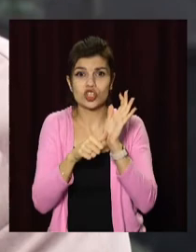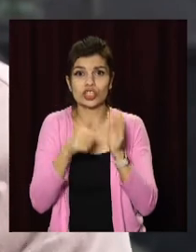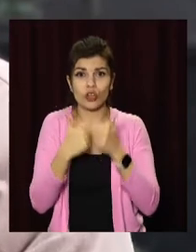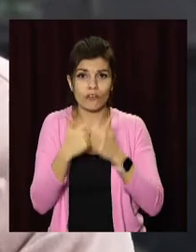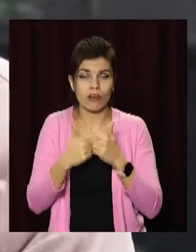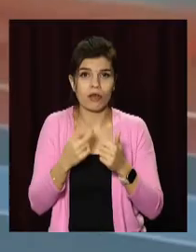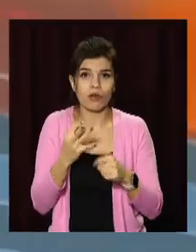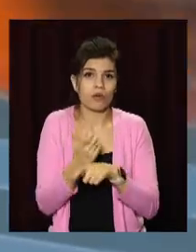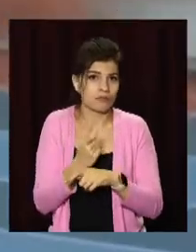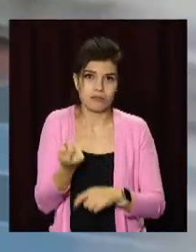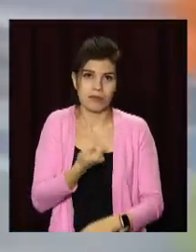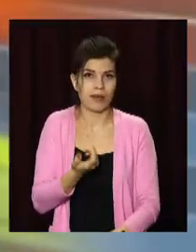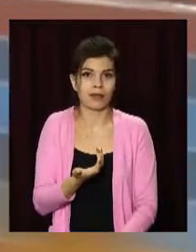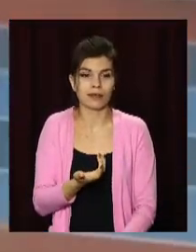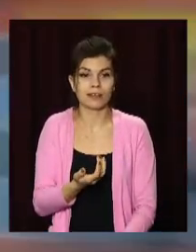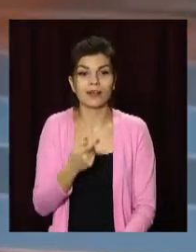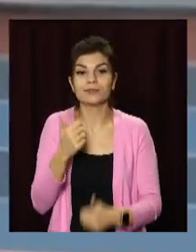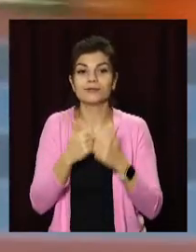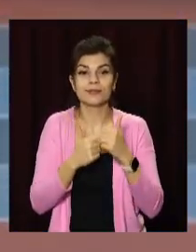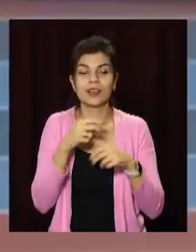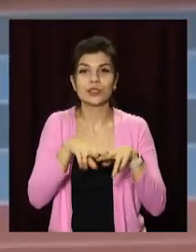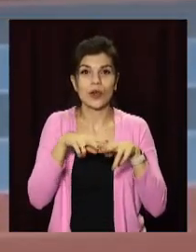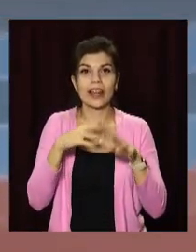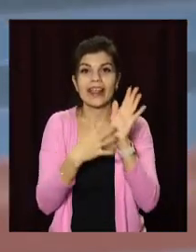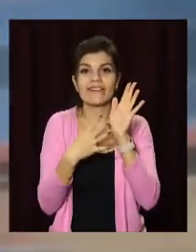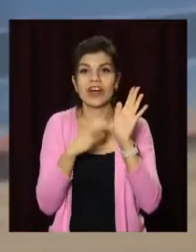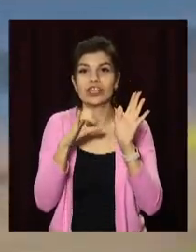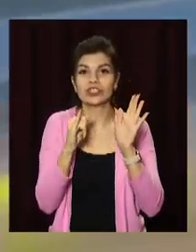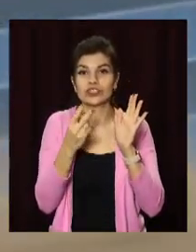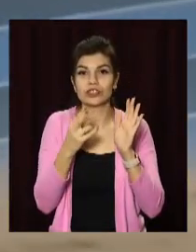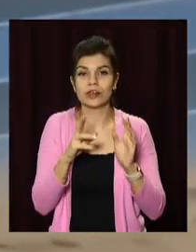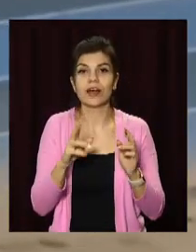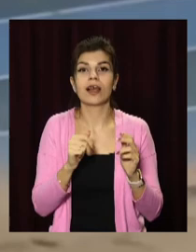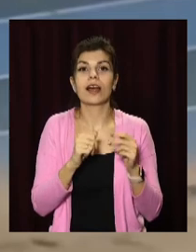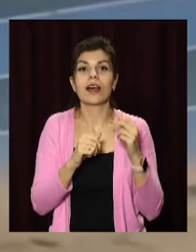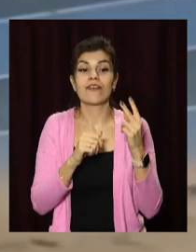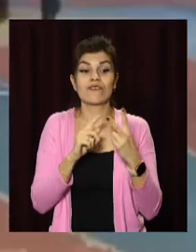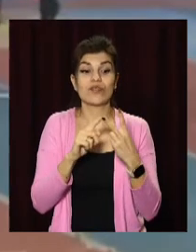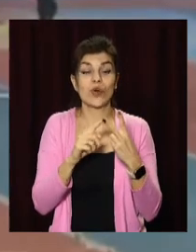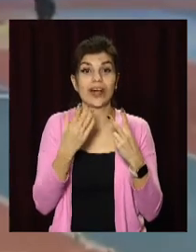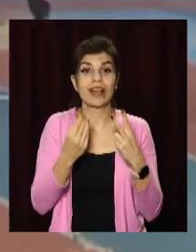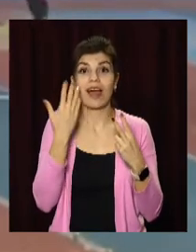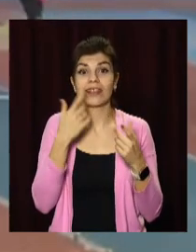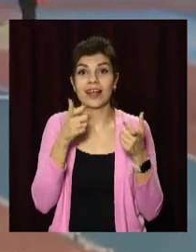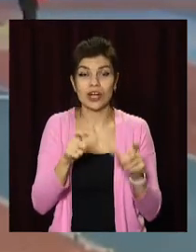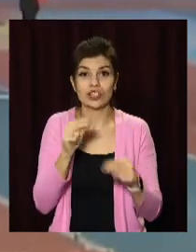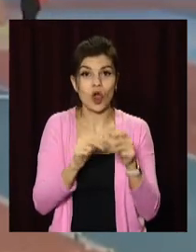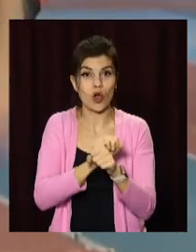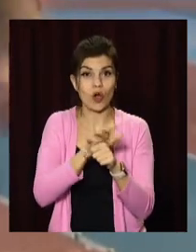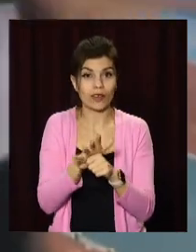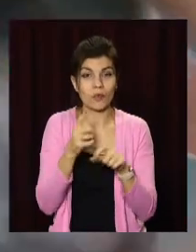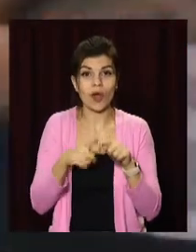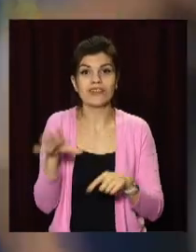было очень мало. Турнір відбувся у столиці 9 січня, на другий день чергового всеукраїнського карантину через коронавірус. Тому